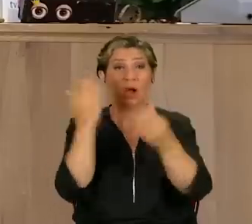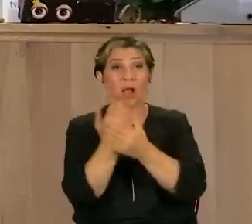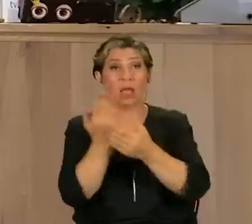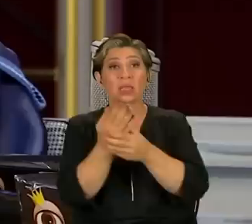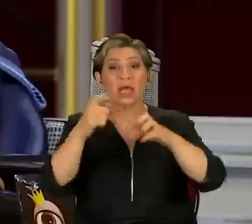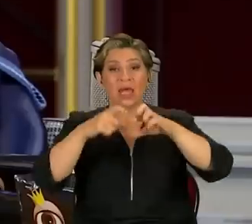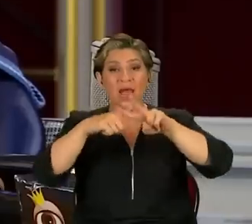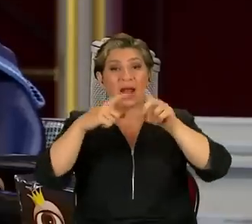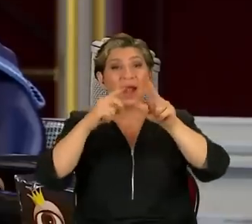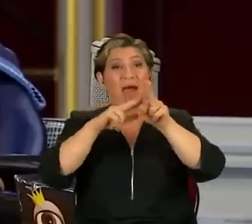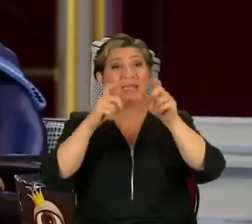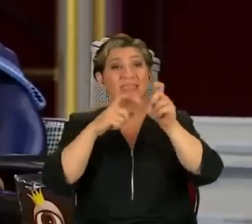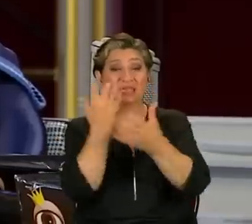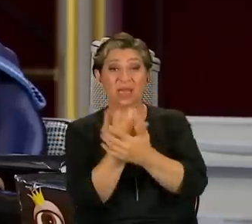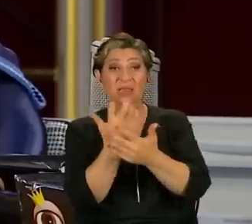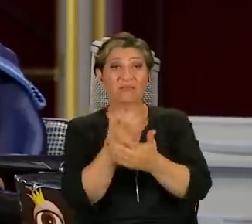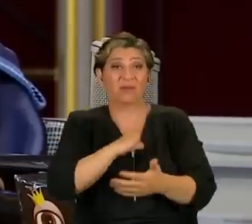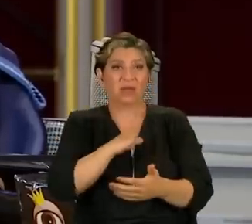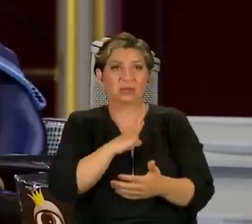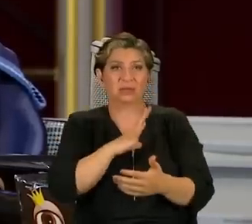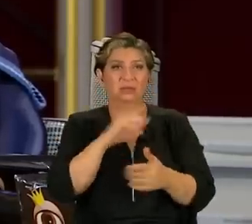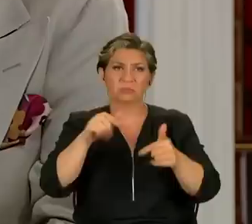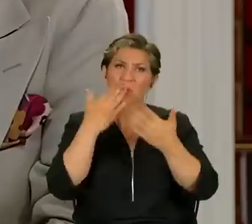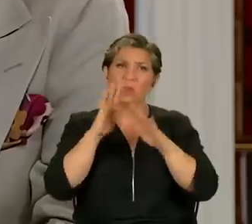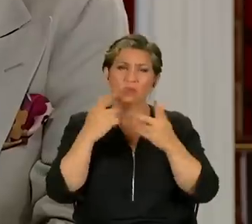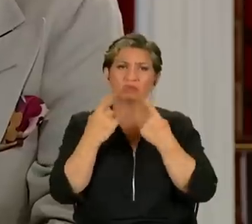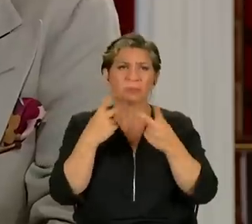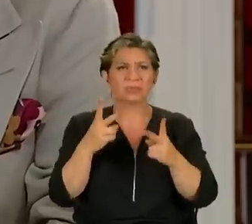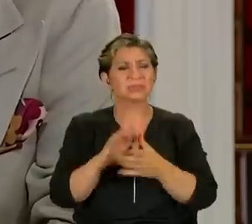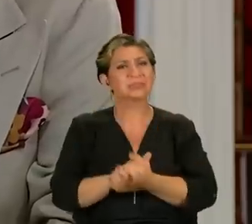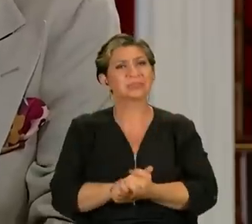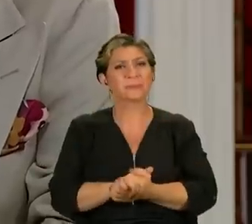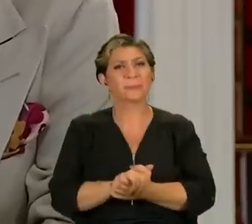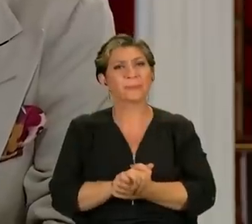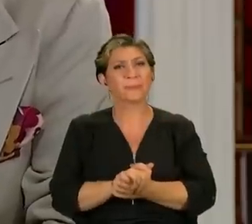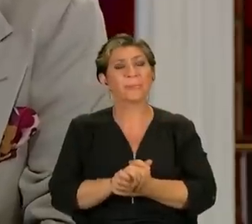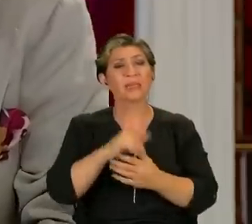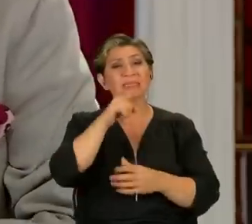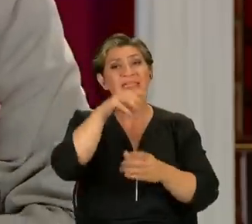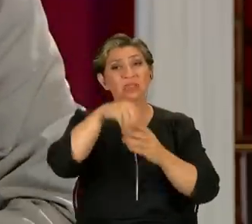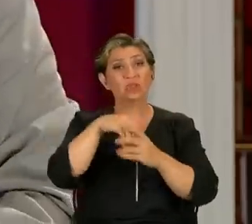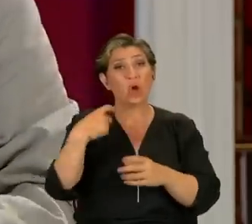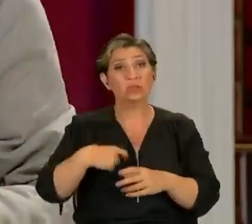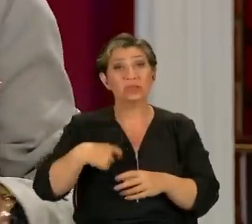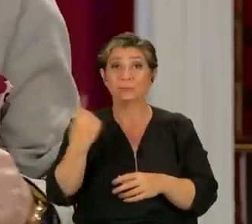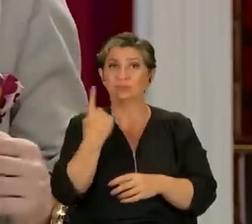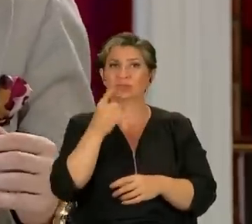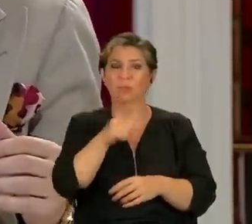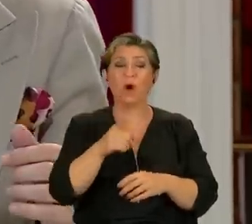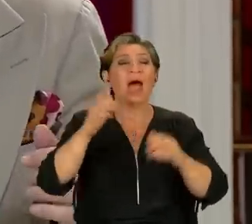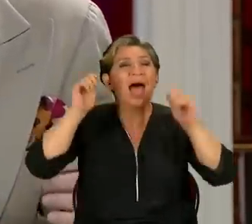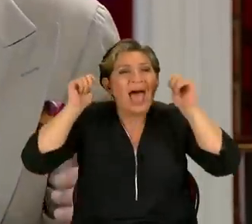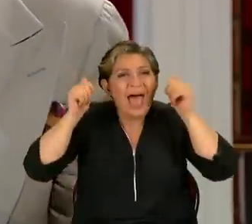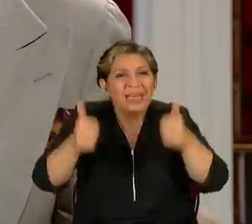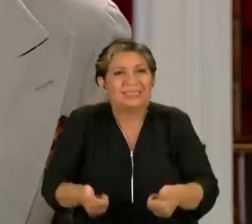Rocks müzikte vardı. Çok acayip bir şarkı ya. Bir de senin için de özel bir durum tabii ki. Çünkü